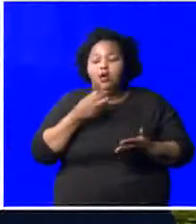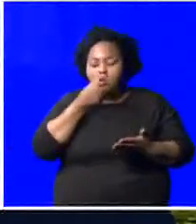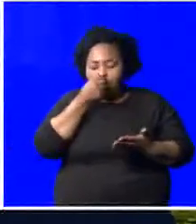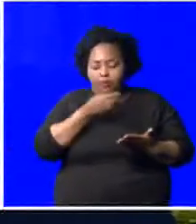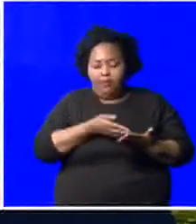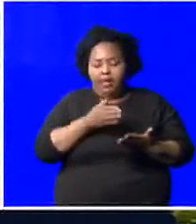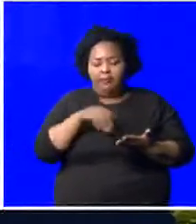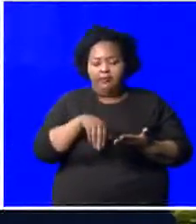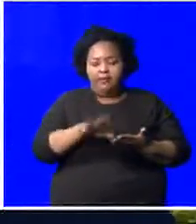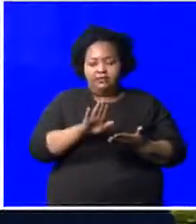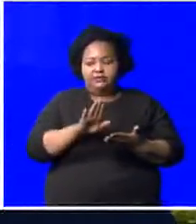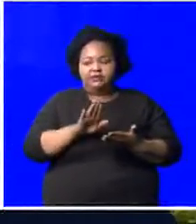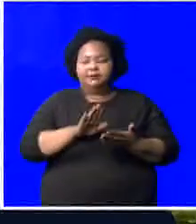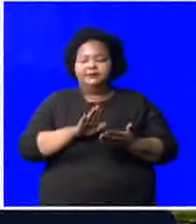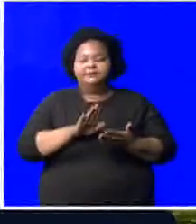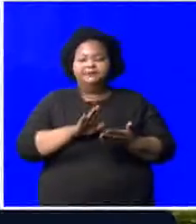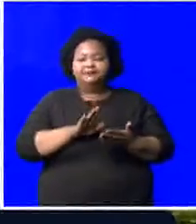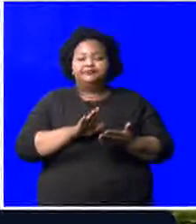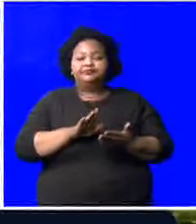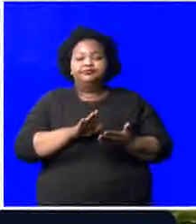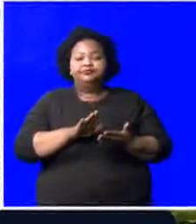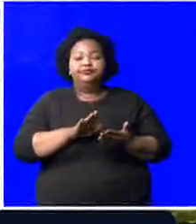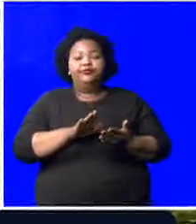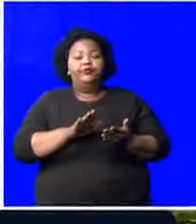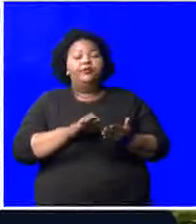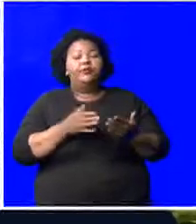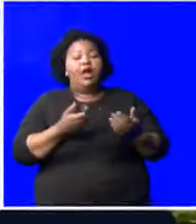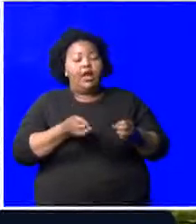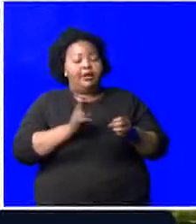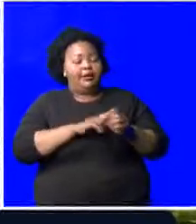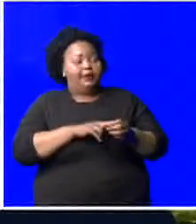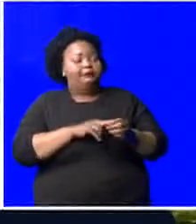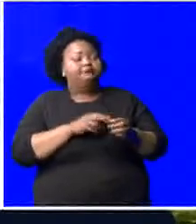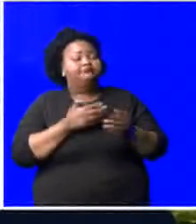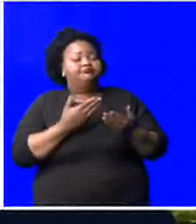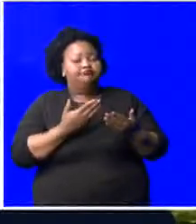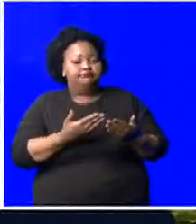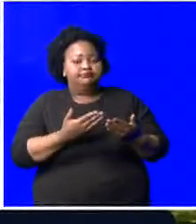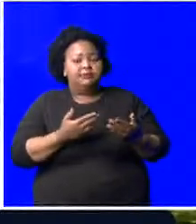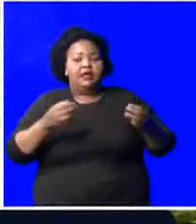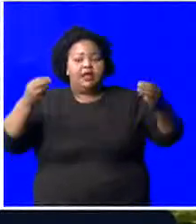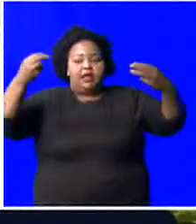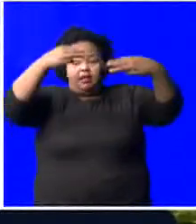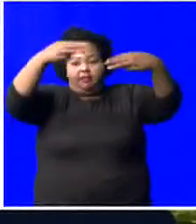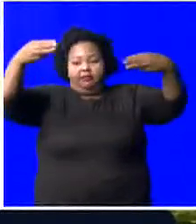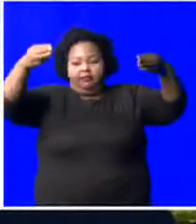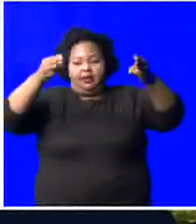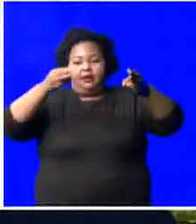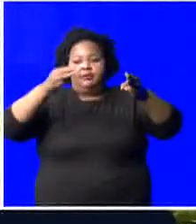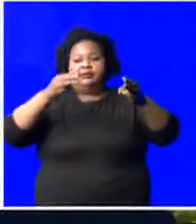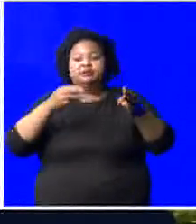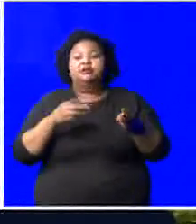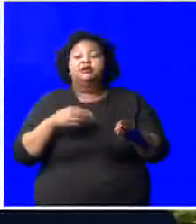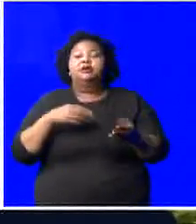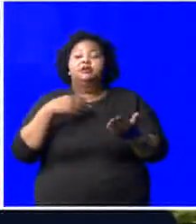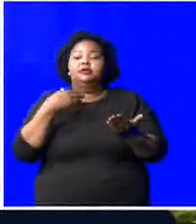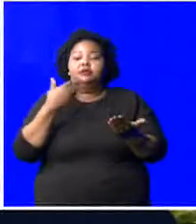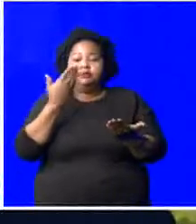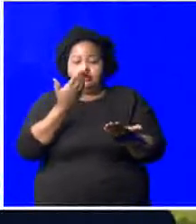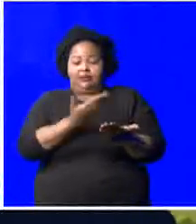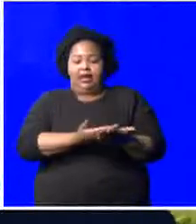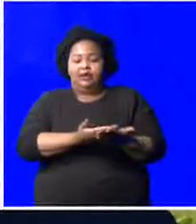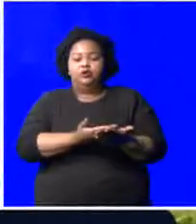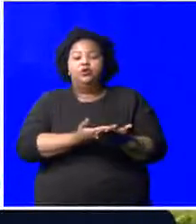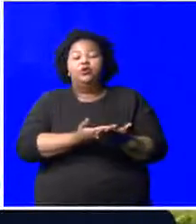seyiyahlangabetana naleticelo tale Phalamende. Ngoba le Phalamende ingulo mgubudla wale live.